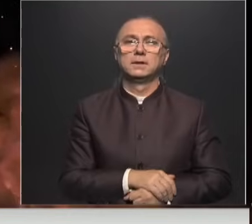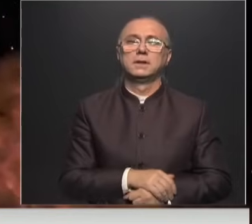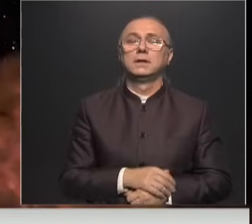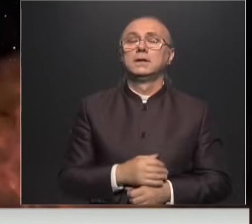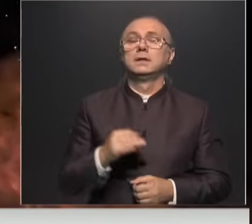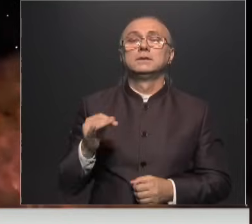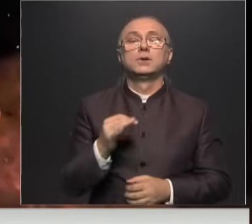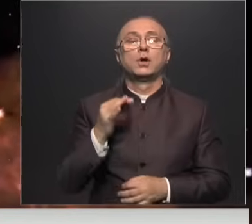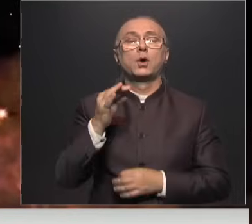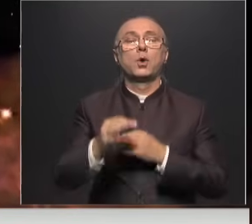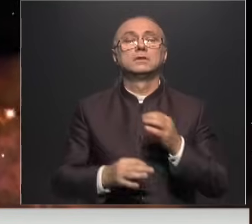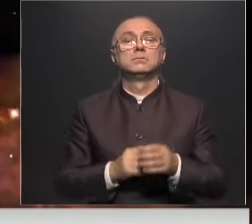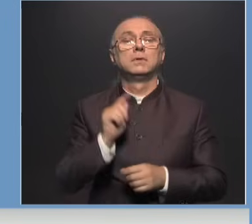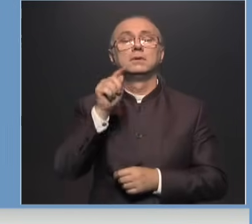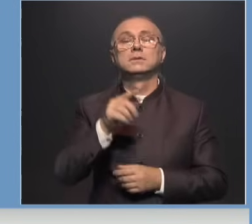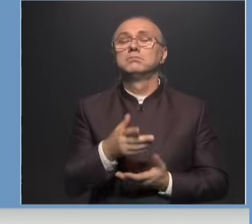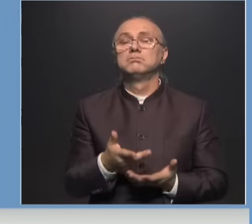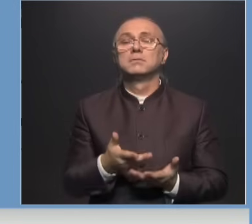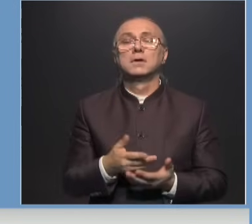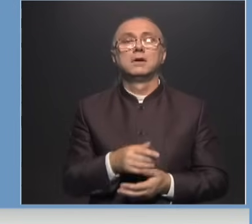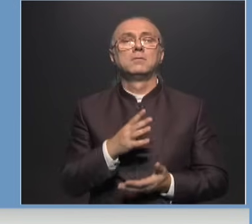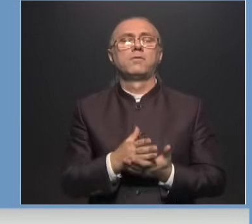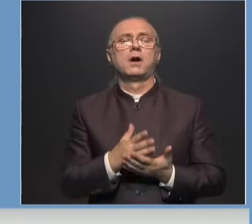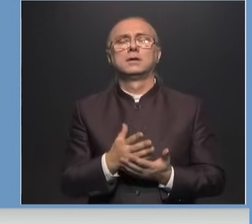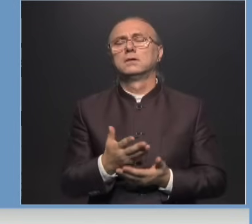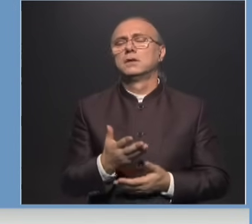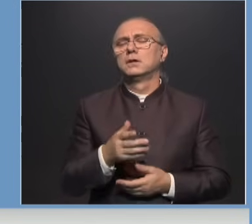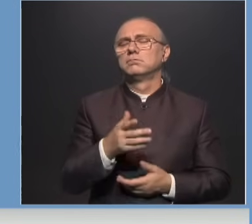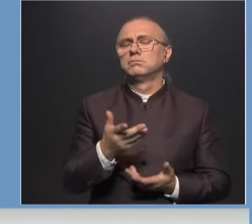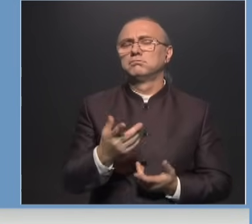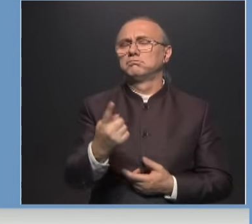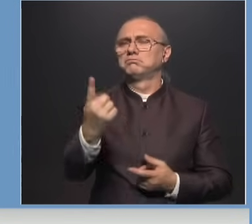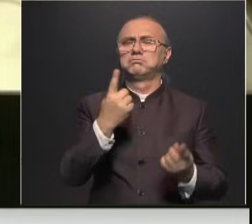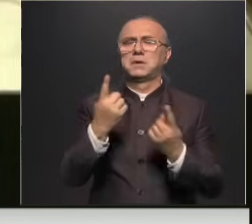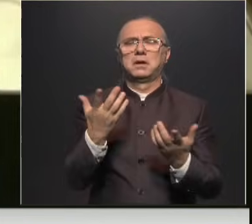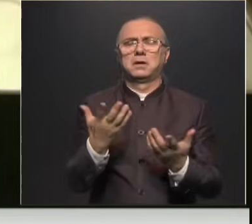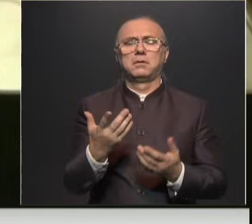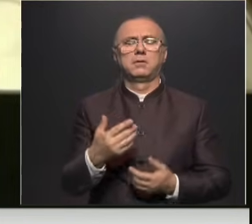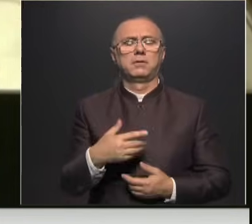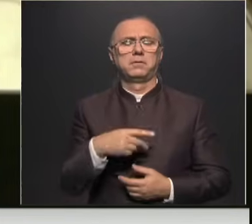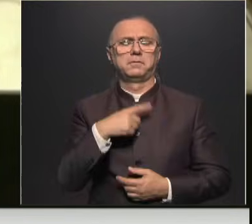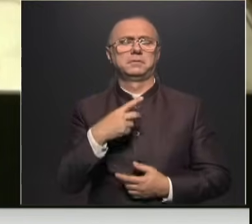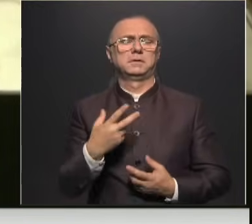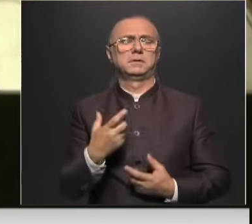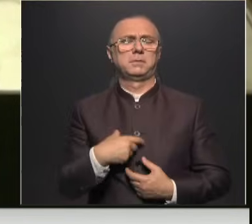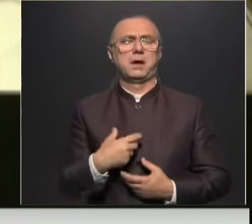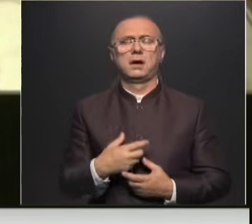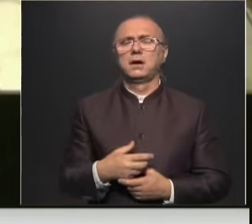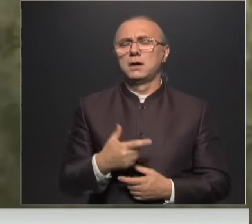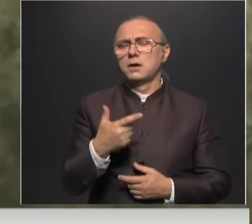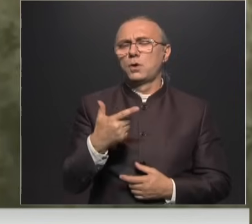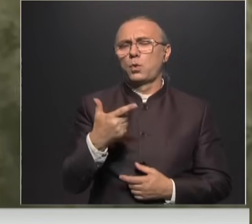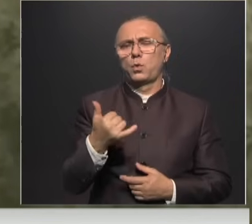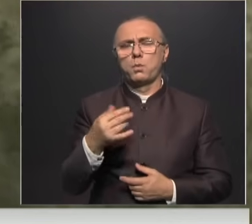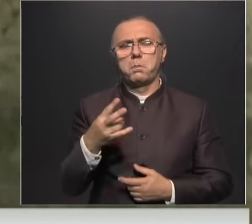же самые существа выдают себя за представителей инопланетной цивилизации. Люди называют их